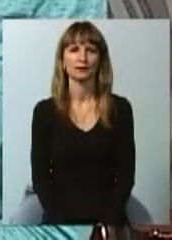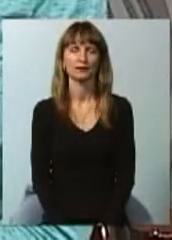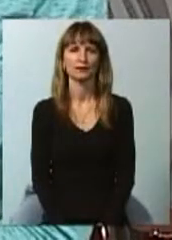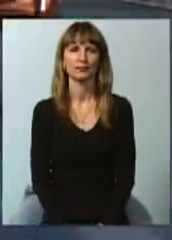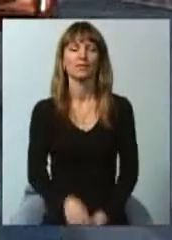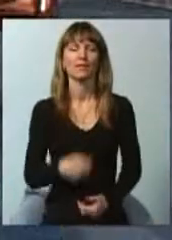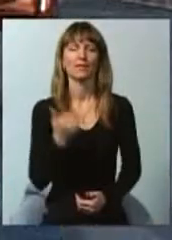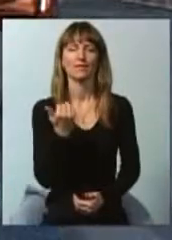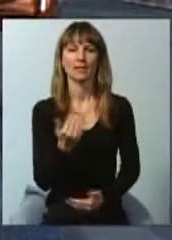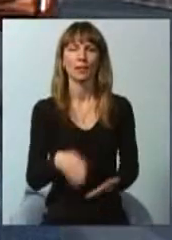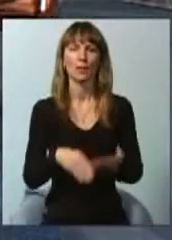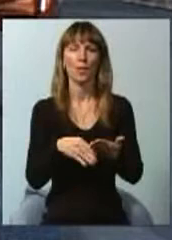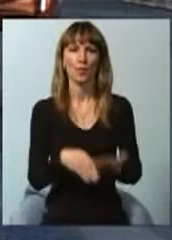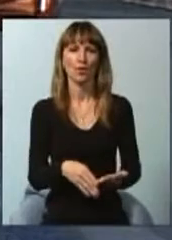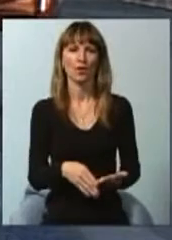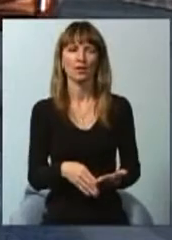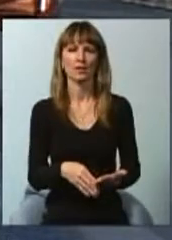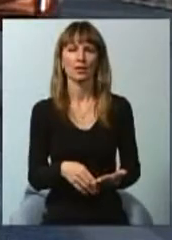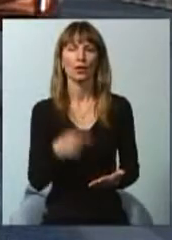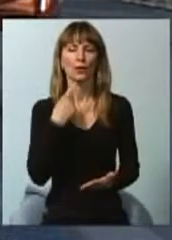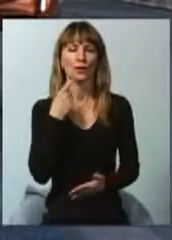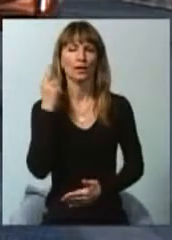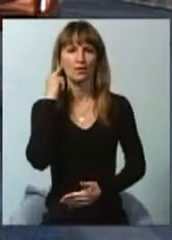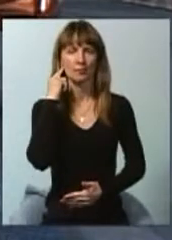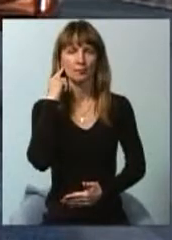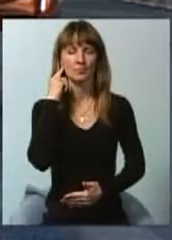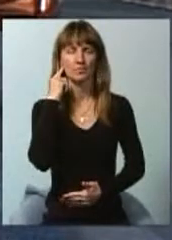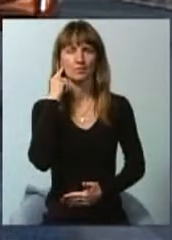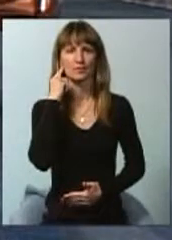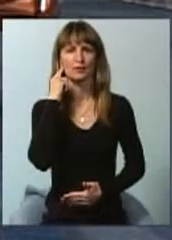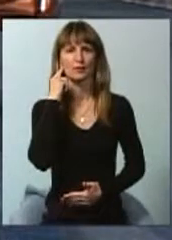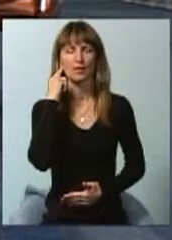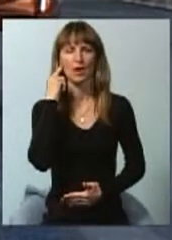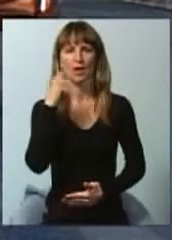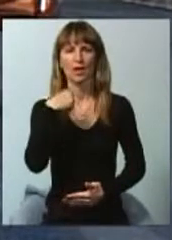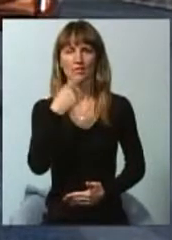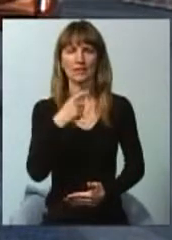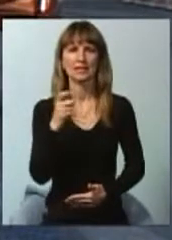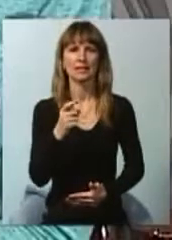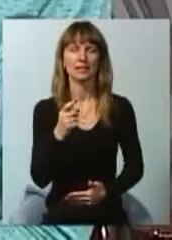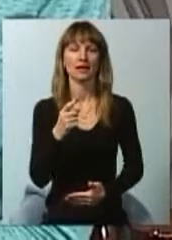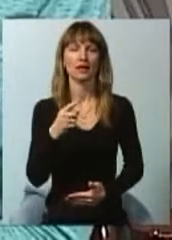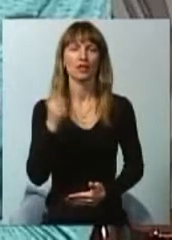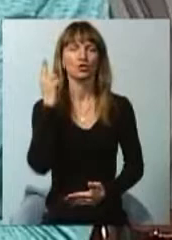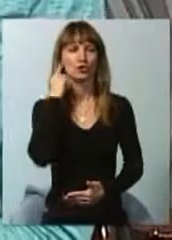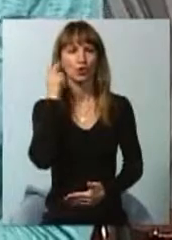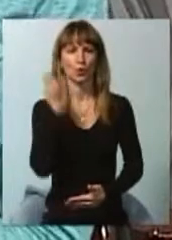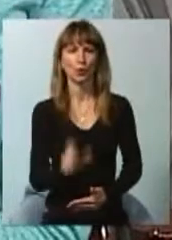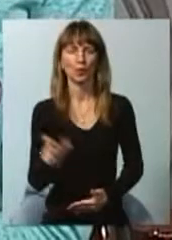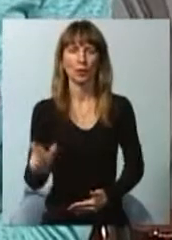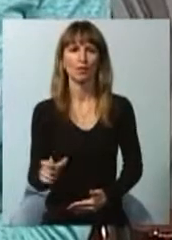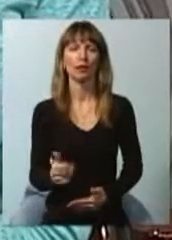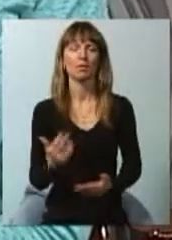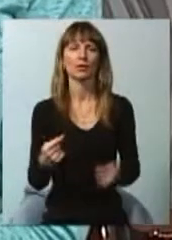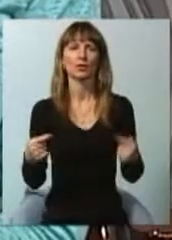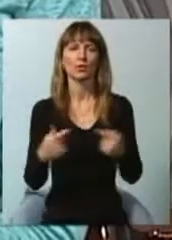Він допомагає глухонімими розмовляти з чуючими. Так, цілком вірно. Де ми